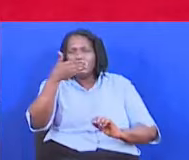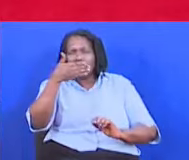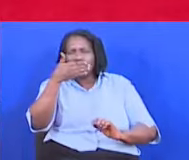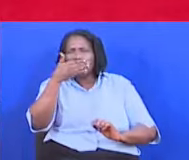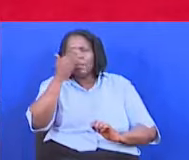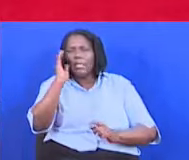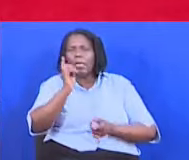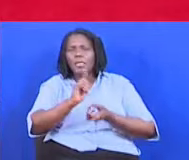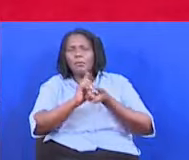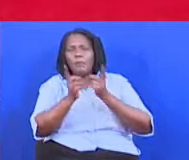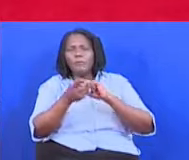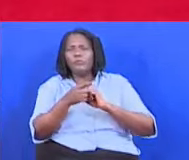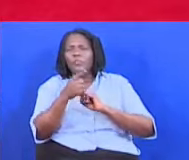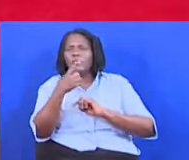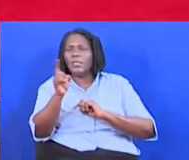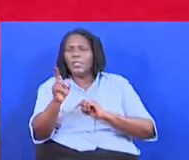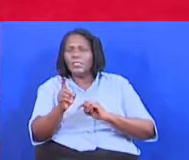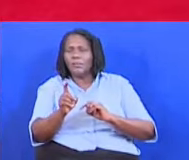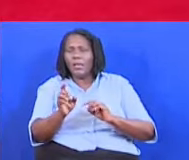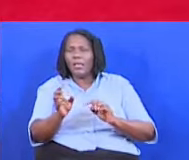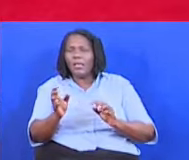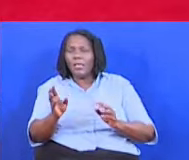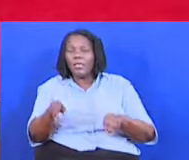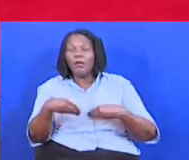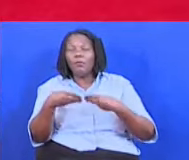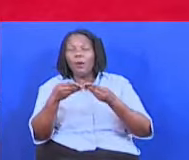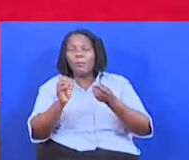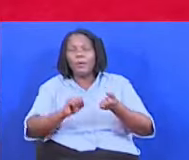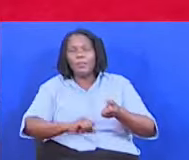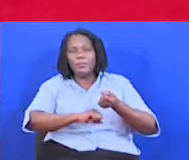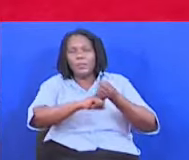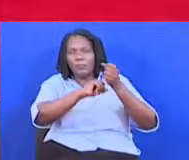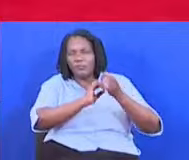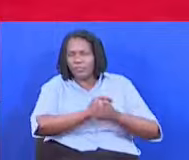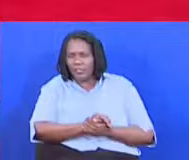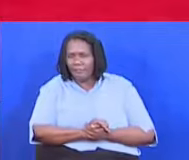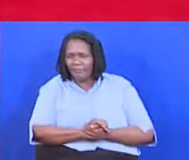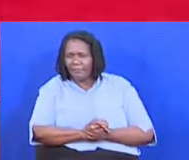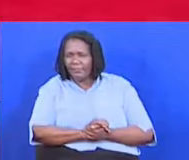Mapinduzi Zanzibar imekuwa ikitoa ushirikiano mkubwa, na hiyo